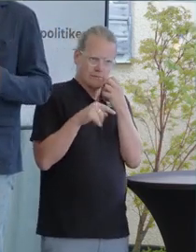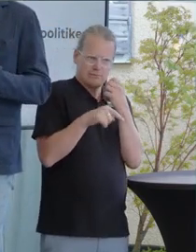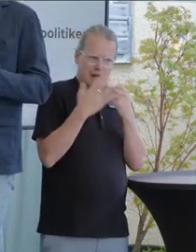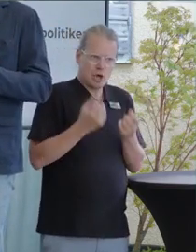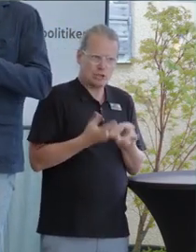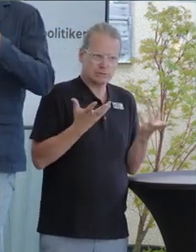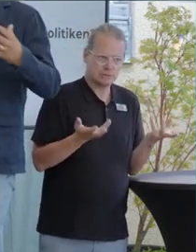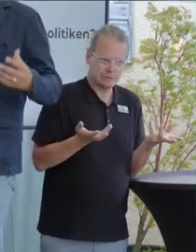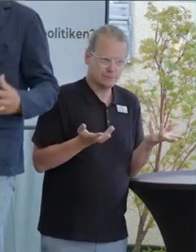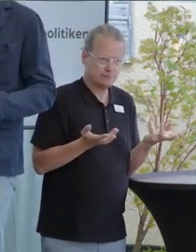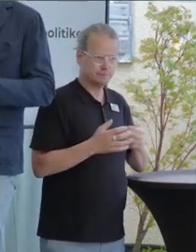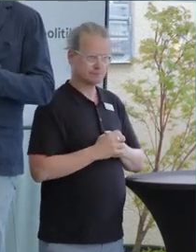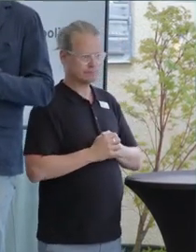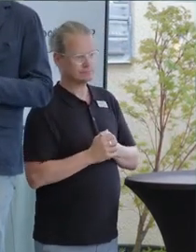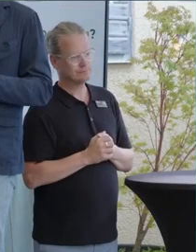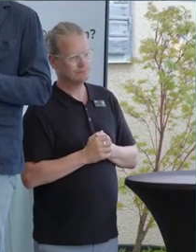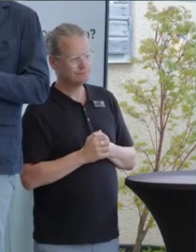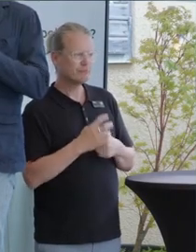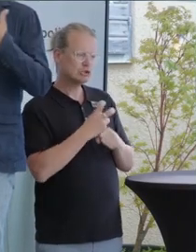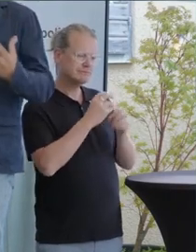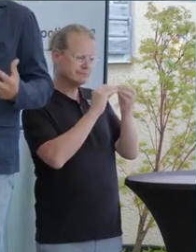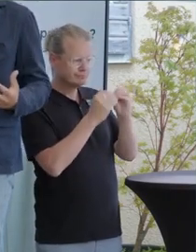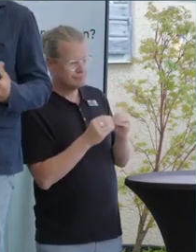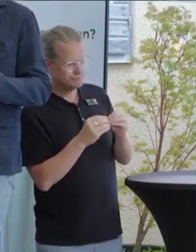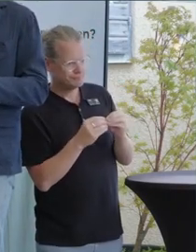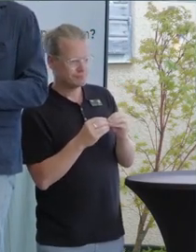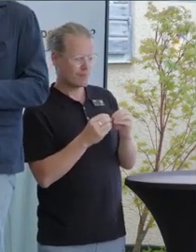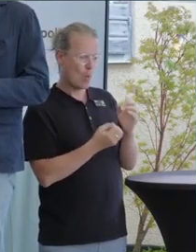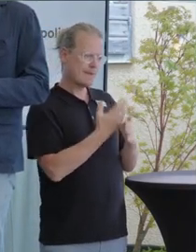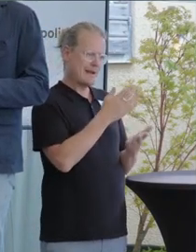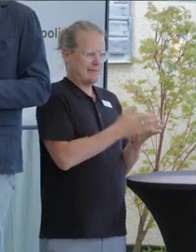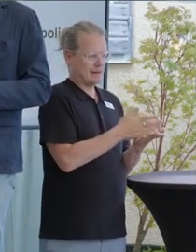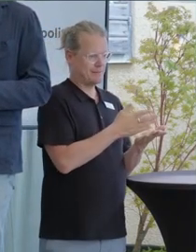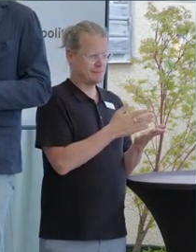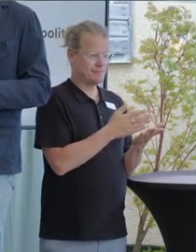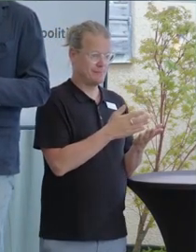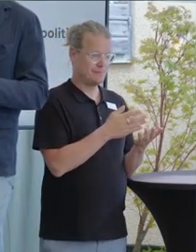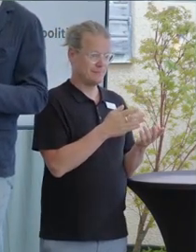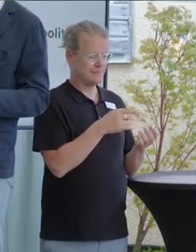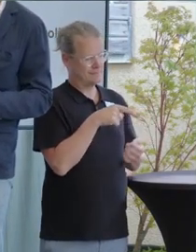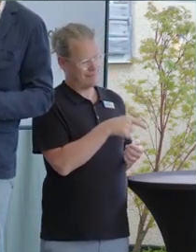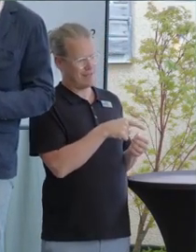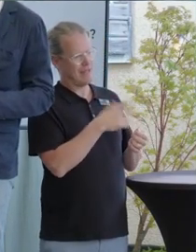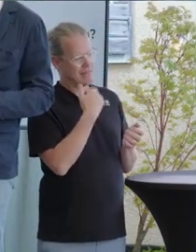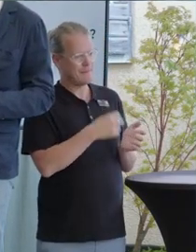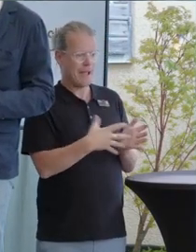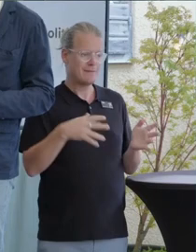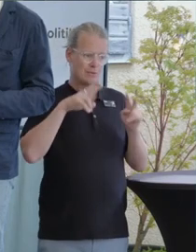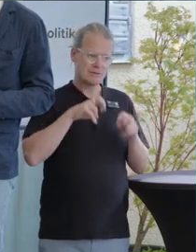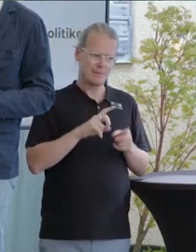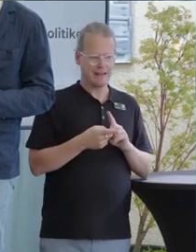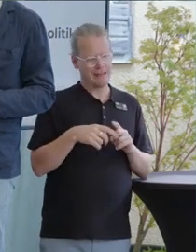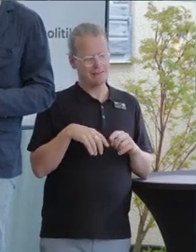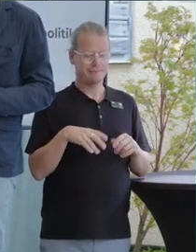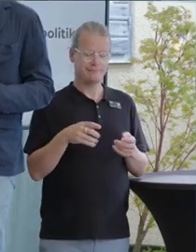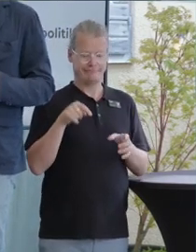designar upphovsrätten, eller åtminstone gör en tolkning av den som gör att forskare blir mer självständiga jämte